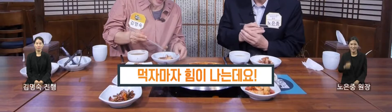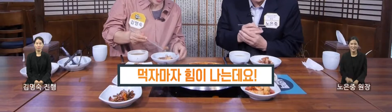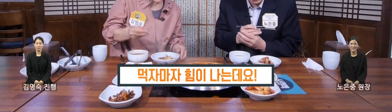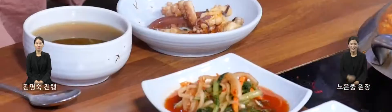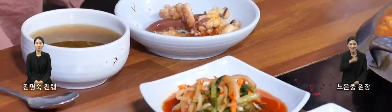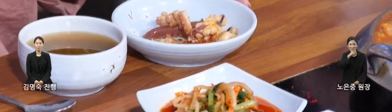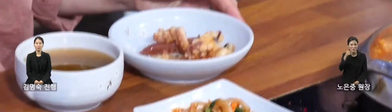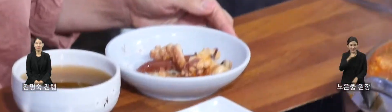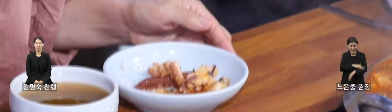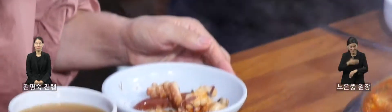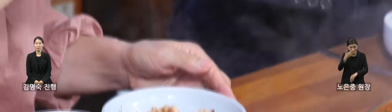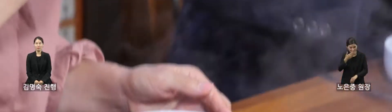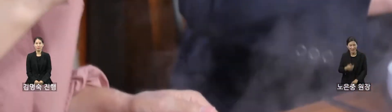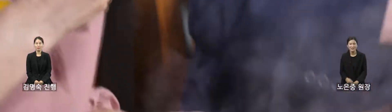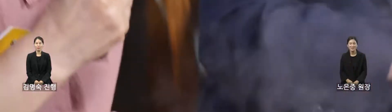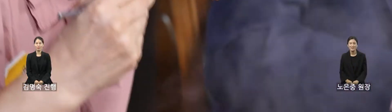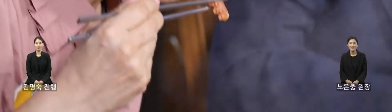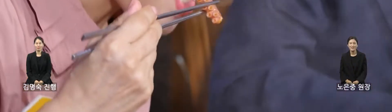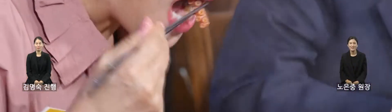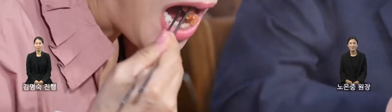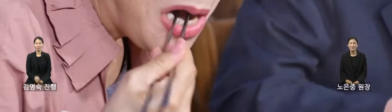맛있게 잘 먹겠습니다. 낙지.